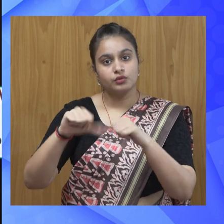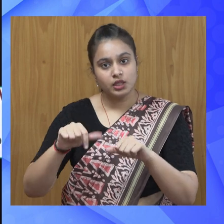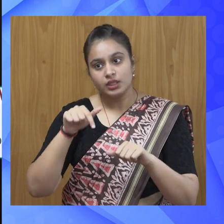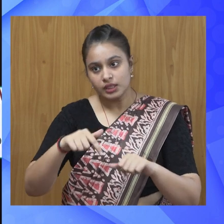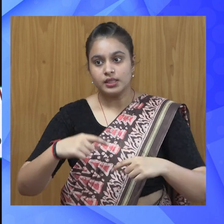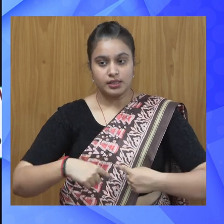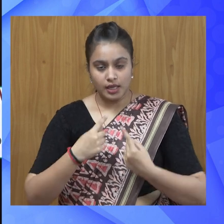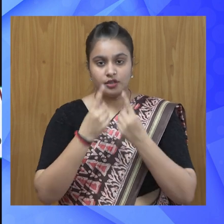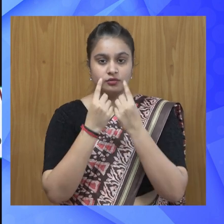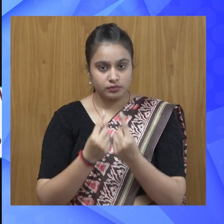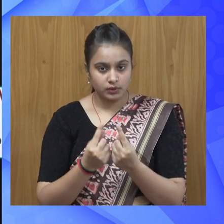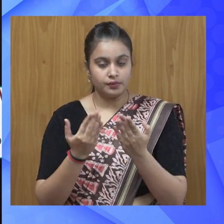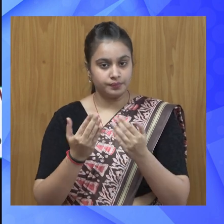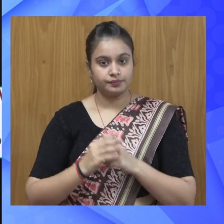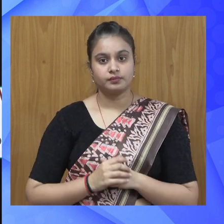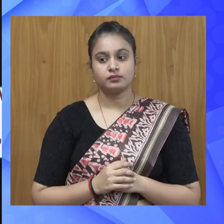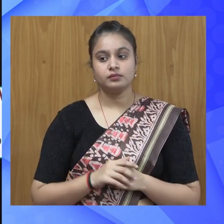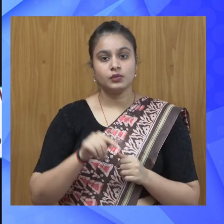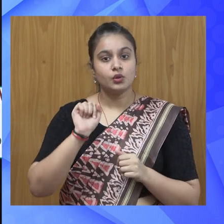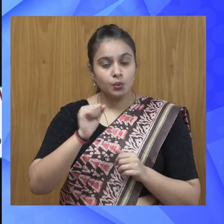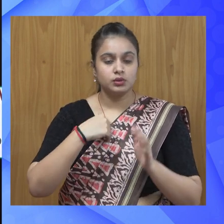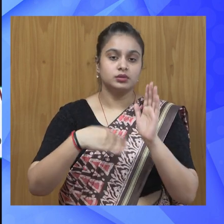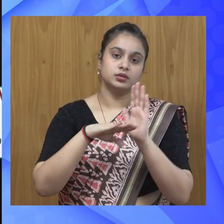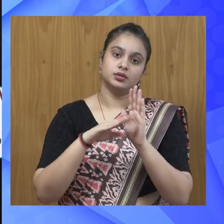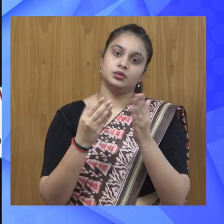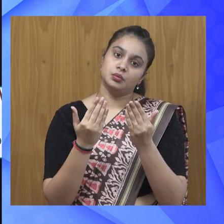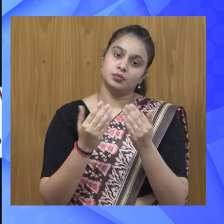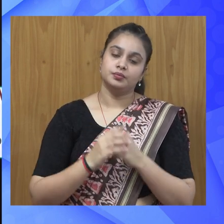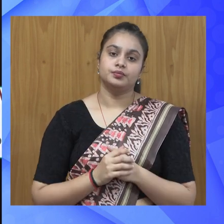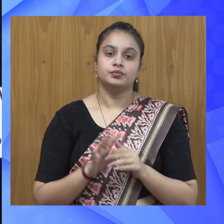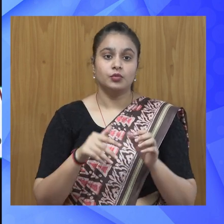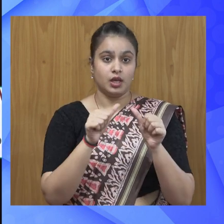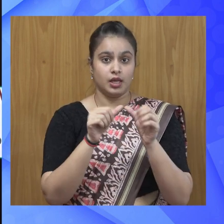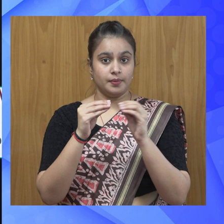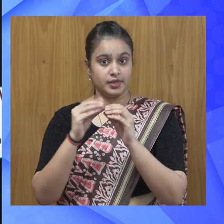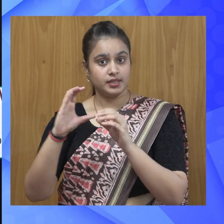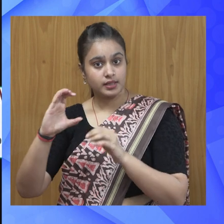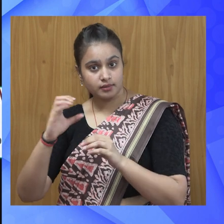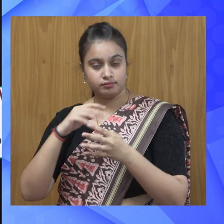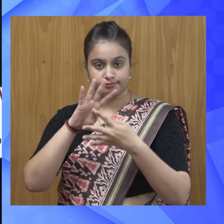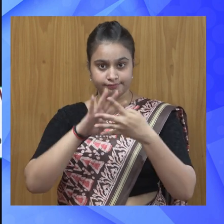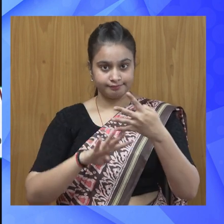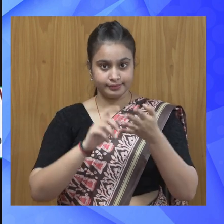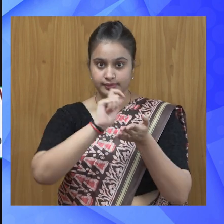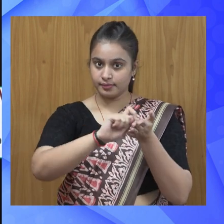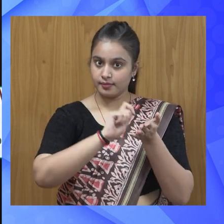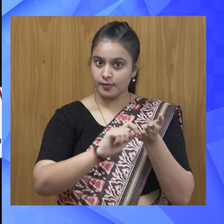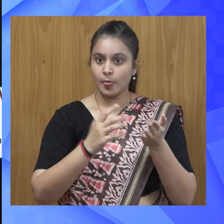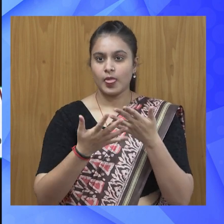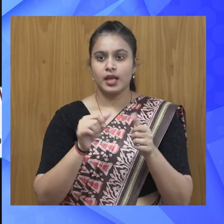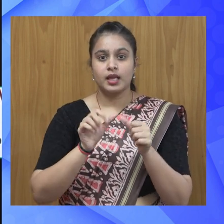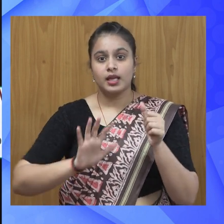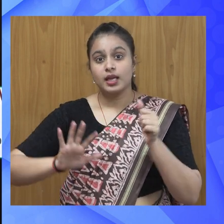सेल्फ ऑब्जर्वेशन एंड मॉनिटरिंग आप अपने लेवल पर कर सकते हैं, और एबीसी डायरी आप बना सकते हैं और किस एरिया